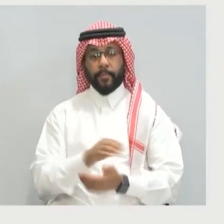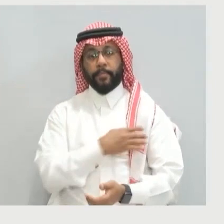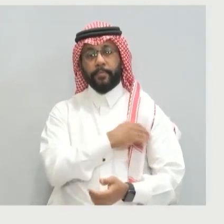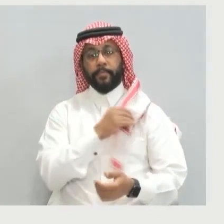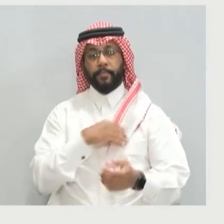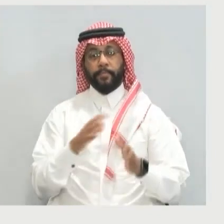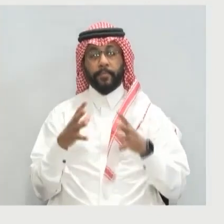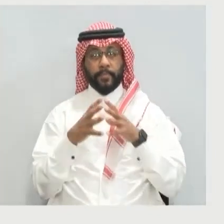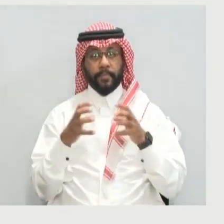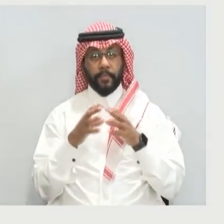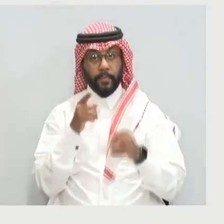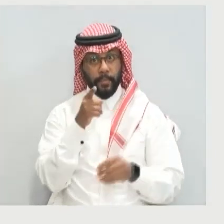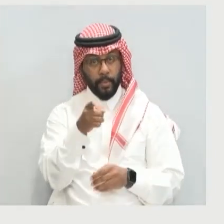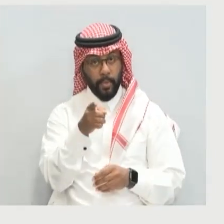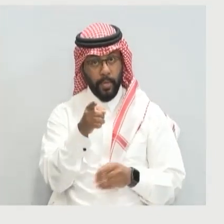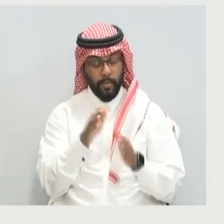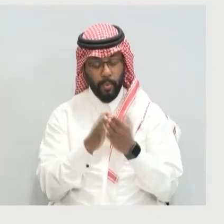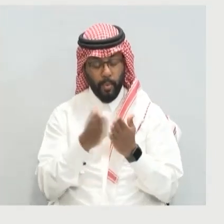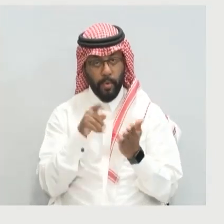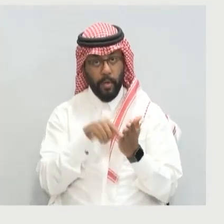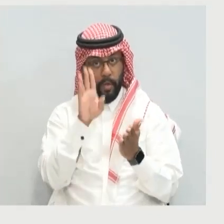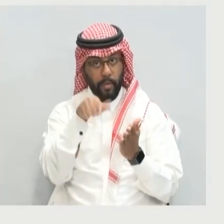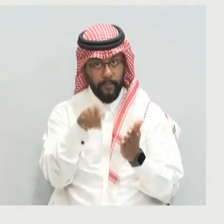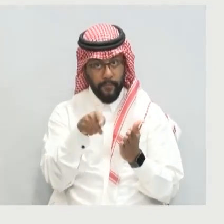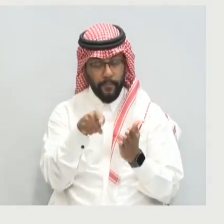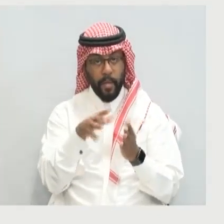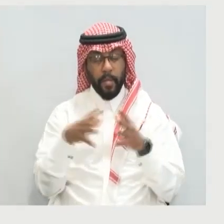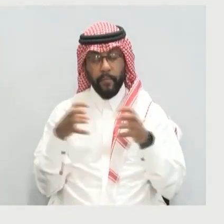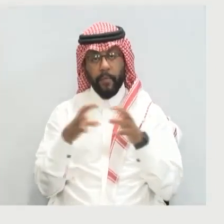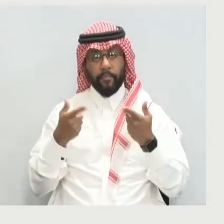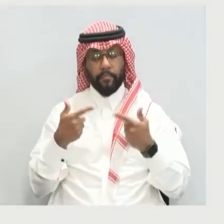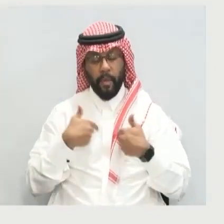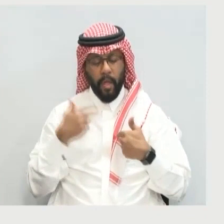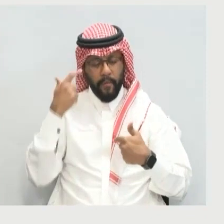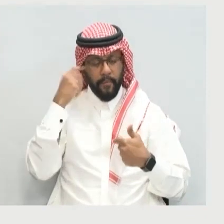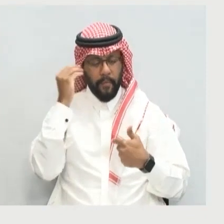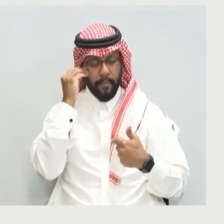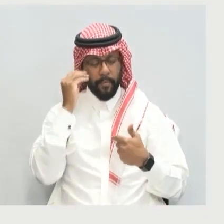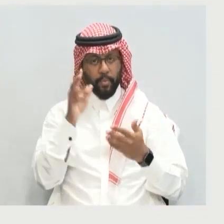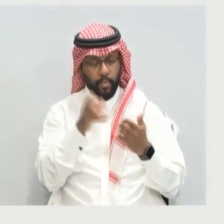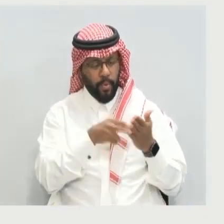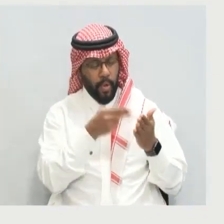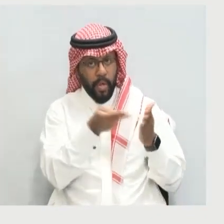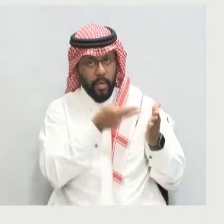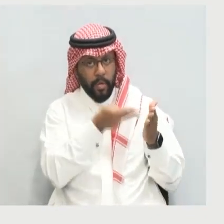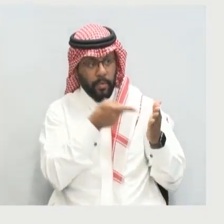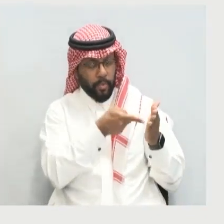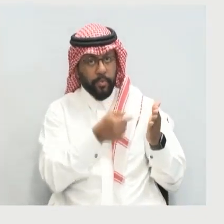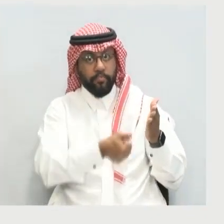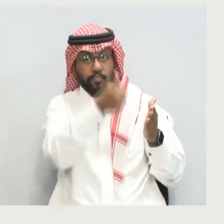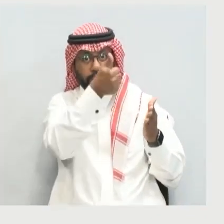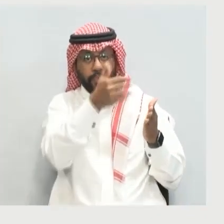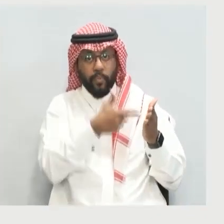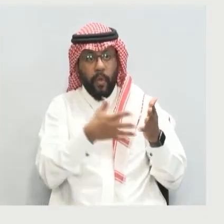البياني مطروح لديك السؤال في الكتاب فسر كيف يمكنك ان تعرف من خلال الرسم ما اذا كان التفاعل